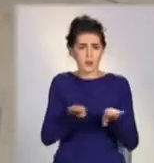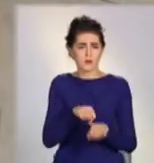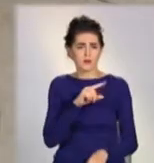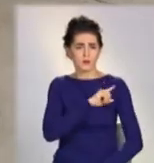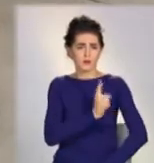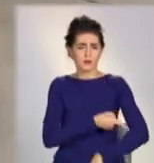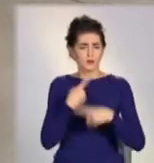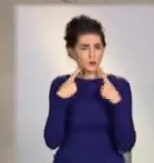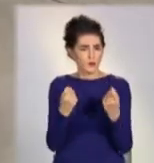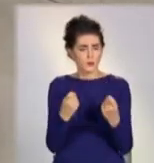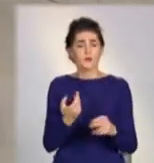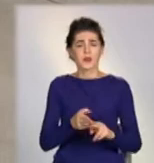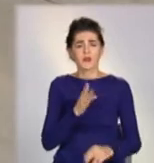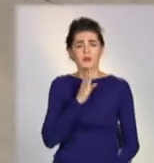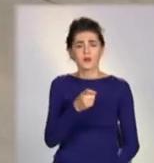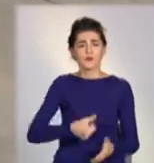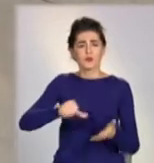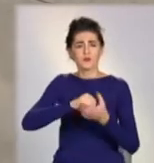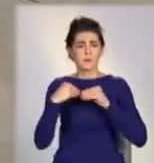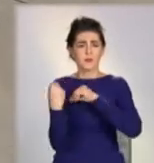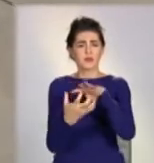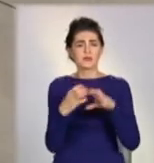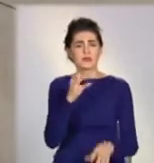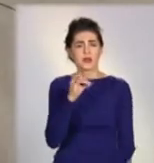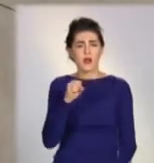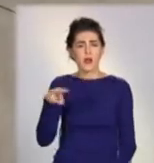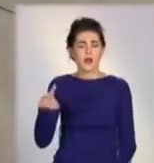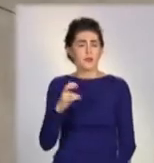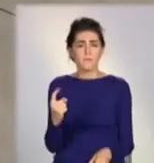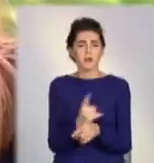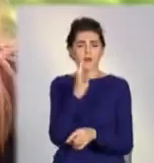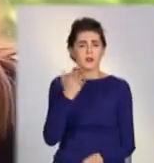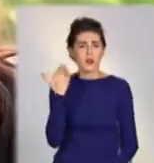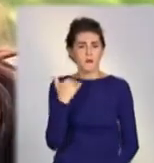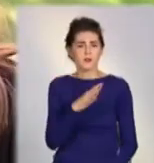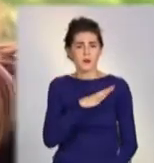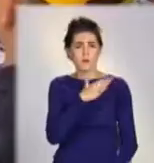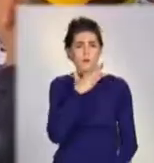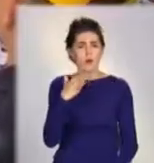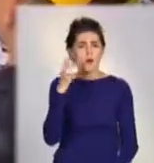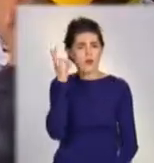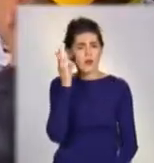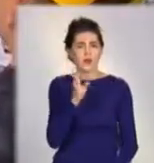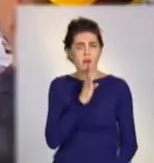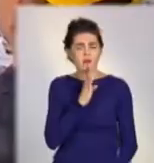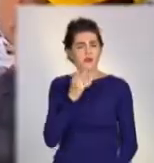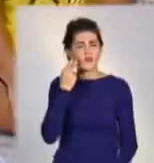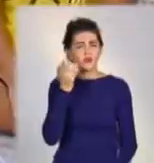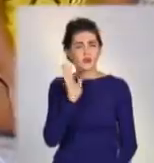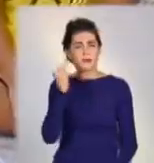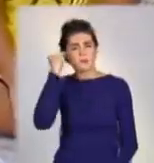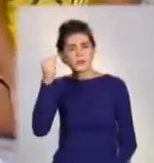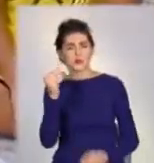суперсила. Для Юнони участь в освітньому серіалі – не перший досвід співпраці з фондом. Протягом кількох років дівчина проходила